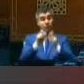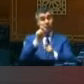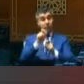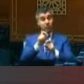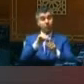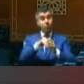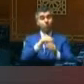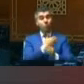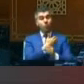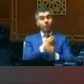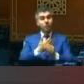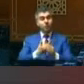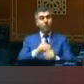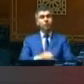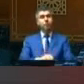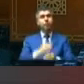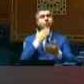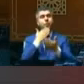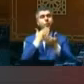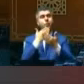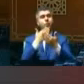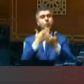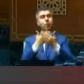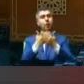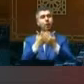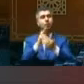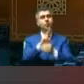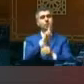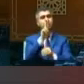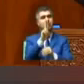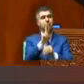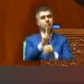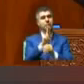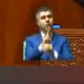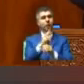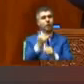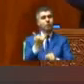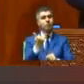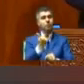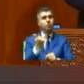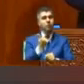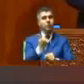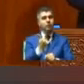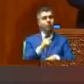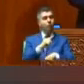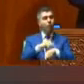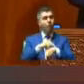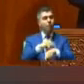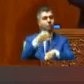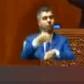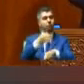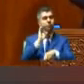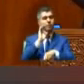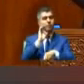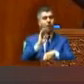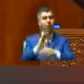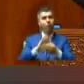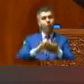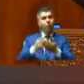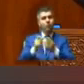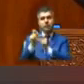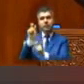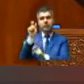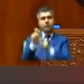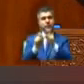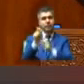والسادة المستشارين المحترمين، شكرا على طرحكم لهذا السؤال الهام في هذه الظرفية بالذات، والذي بالفعل يشغل